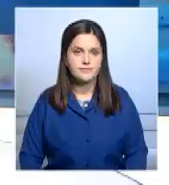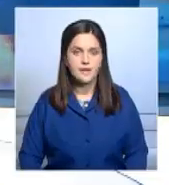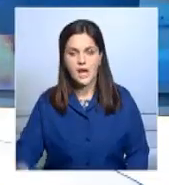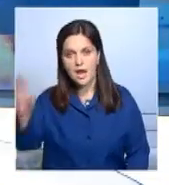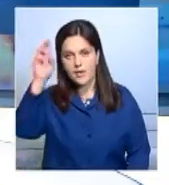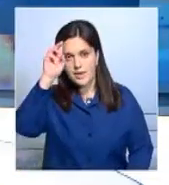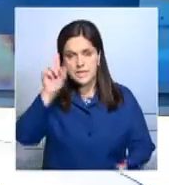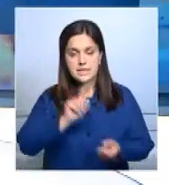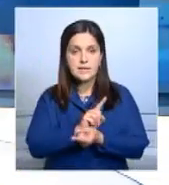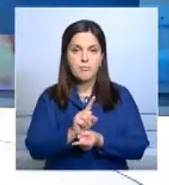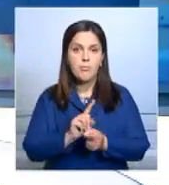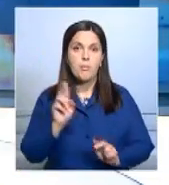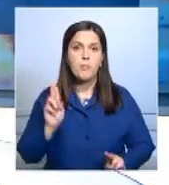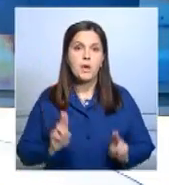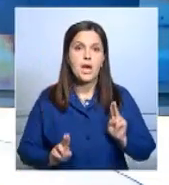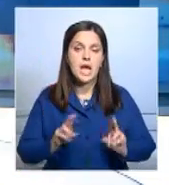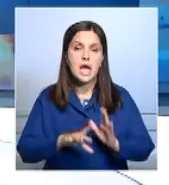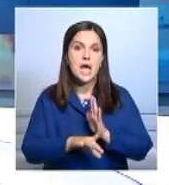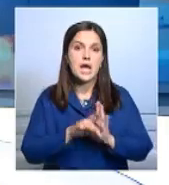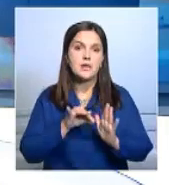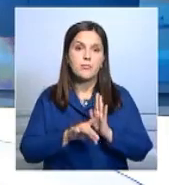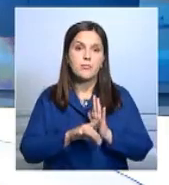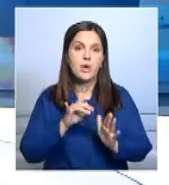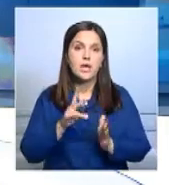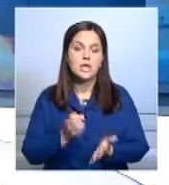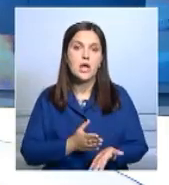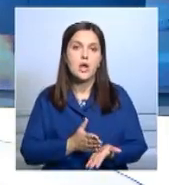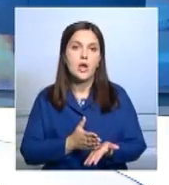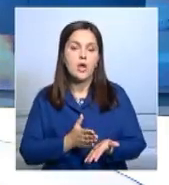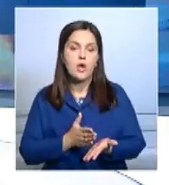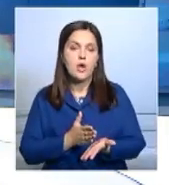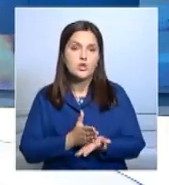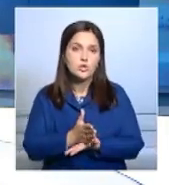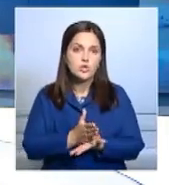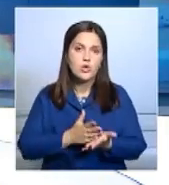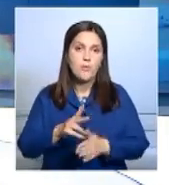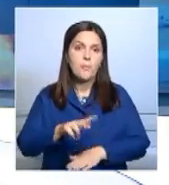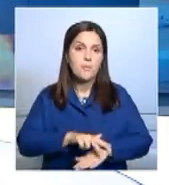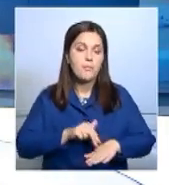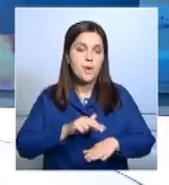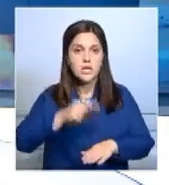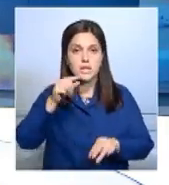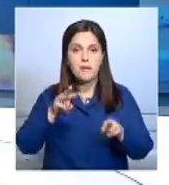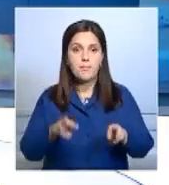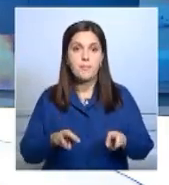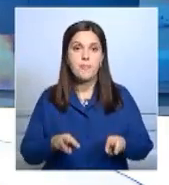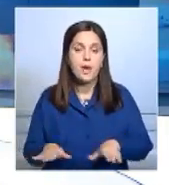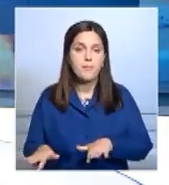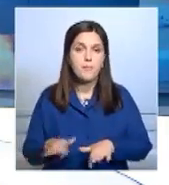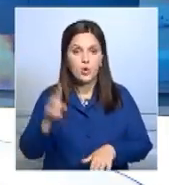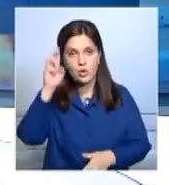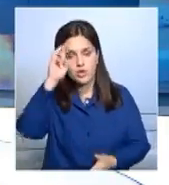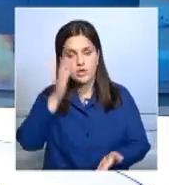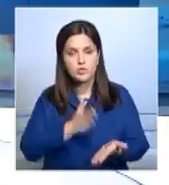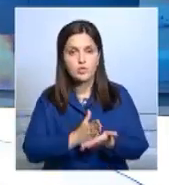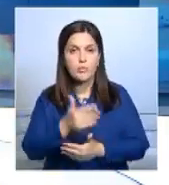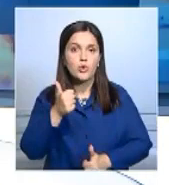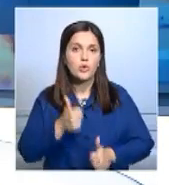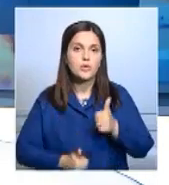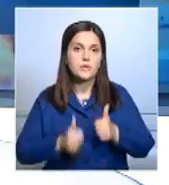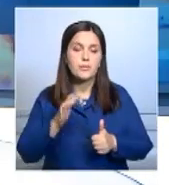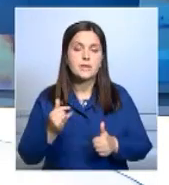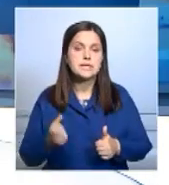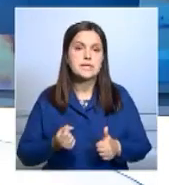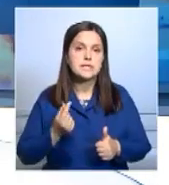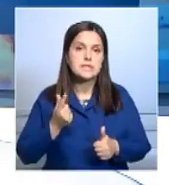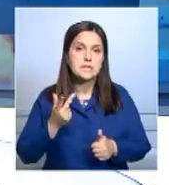В стране изменят правила отбора кандидатов на службу в правоохранительные органы. Как сообщил министр по делам госслужбы, конкурс